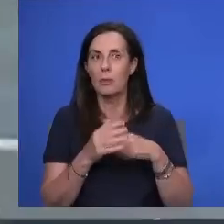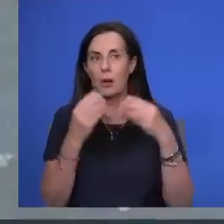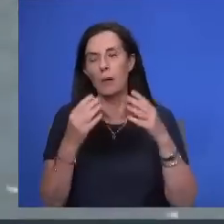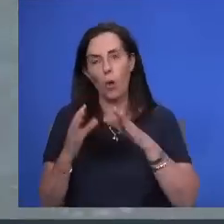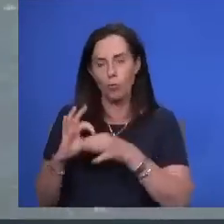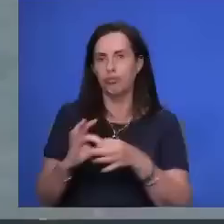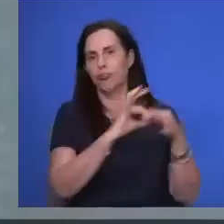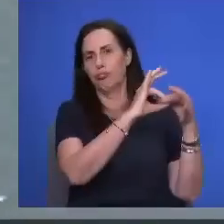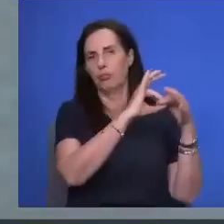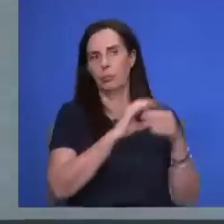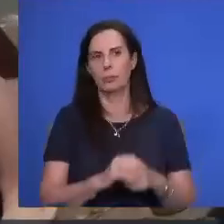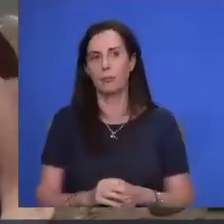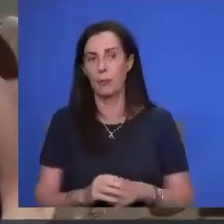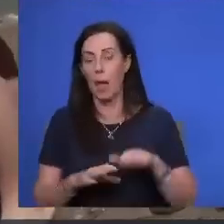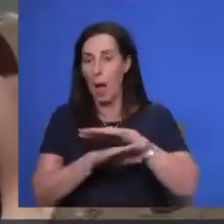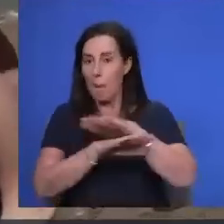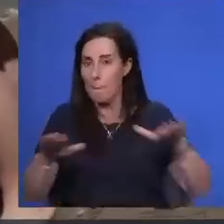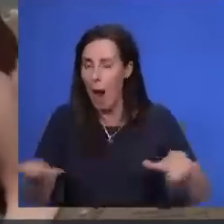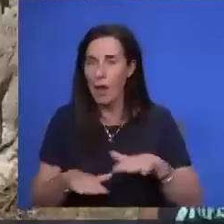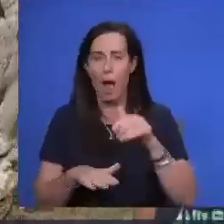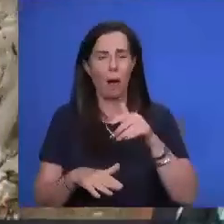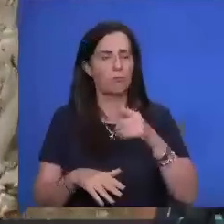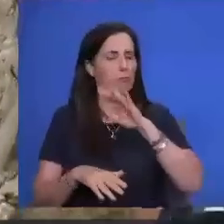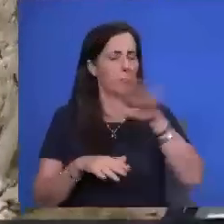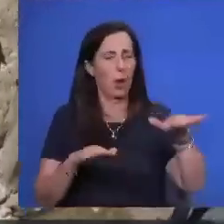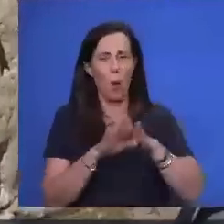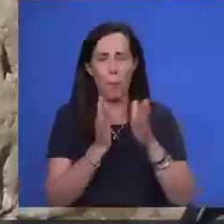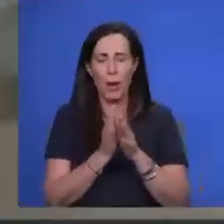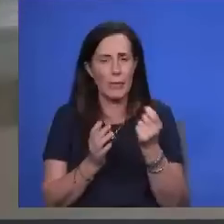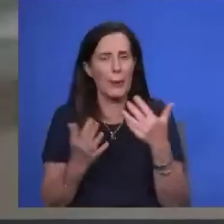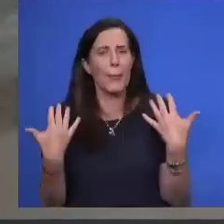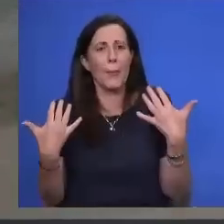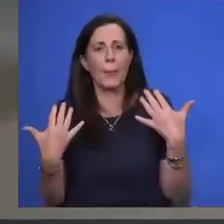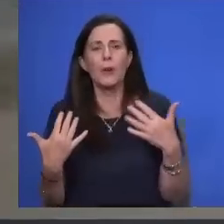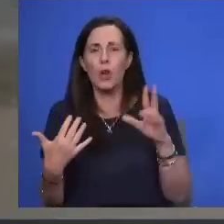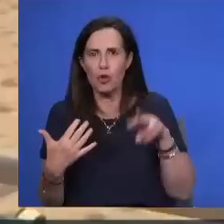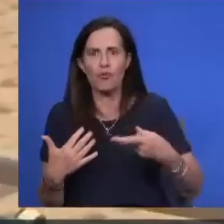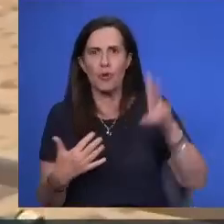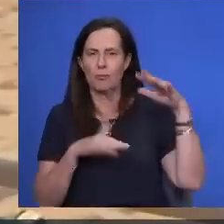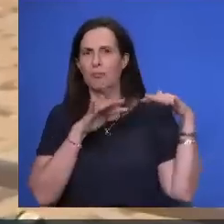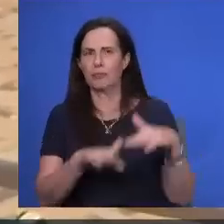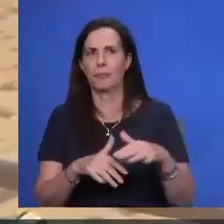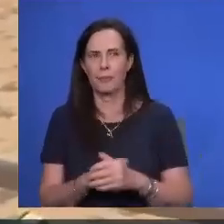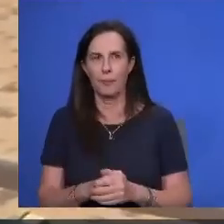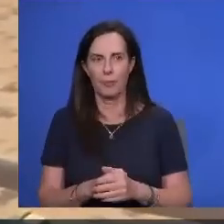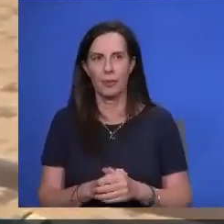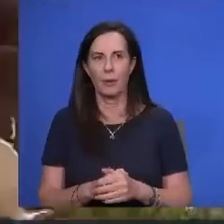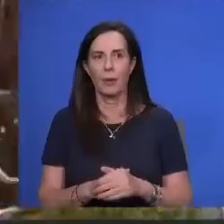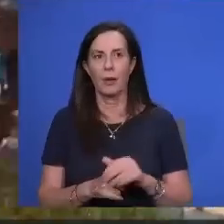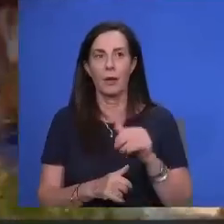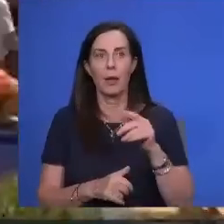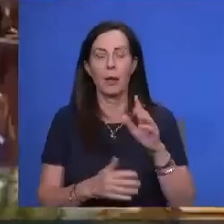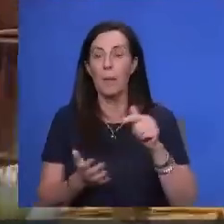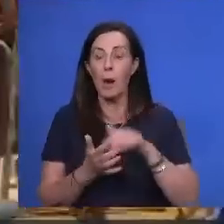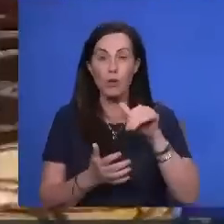ורציף. בחופים, במעיינות, בכל מה שרק מצנן במעט, נרשמה היום התנפלות. ברגע שהודיעו על